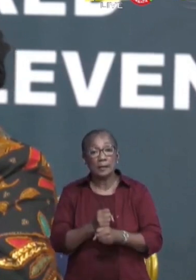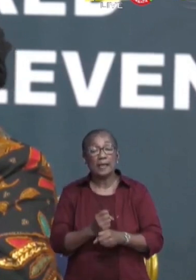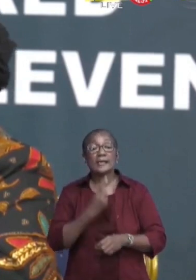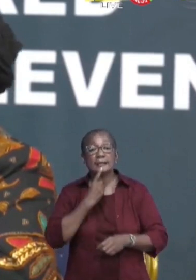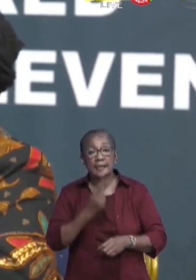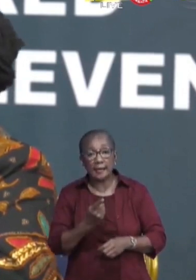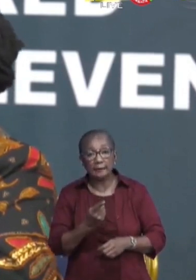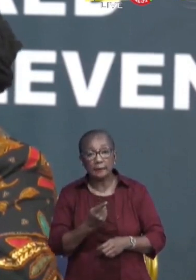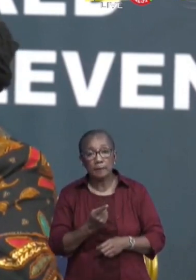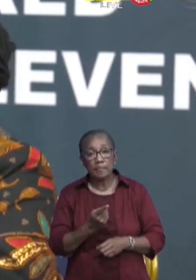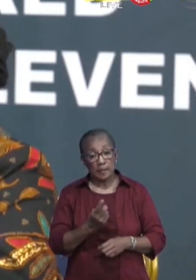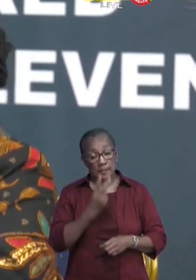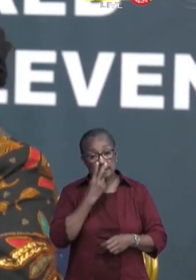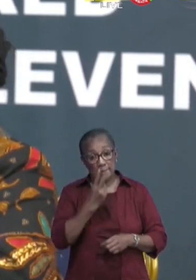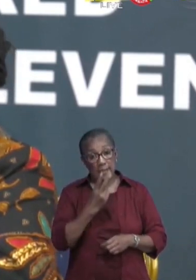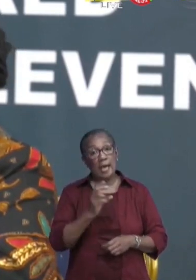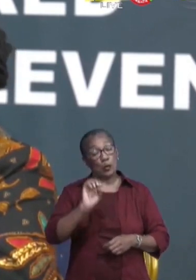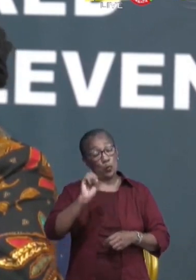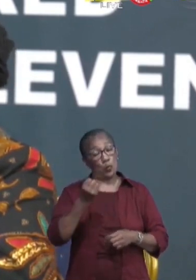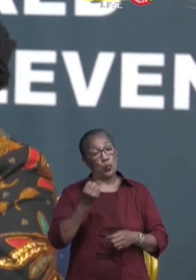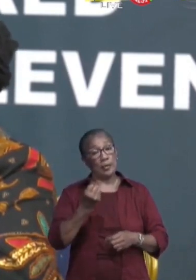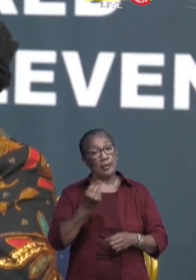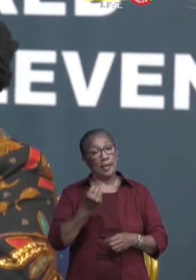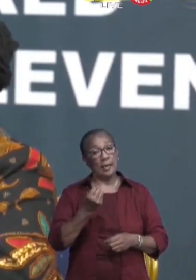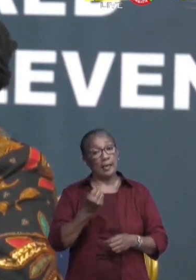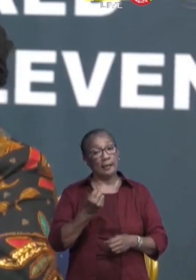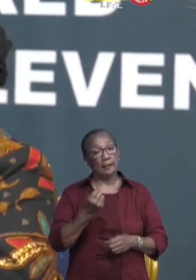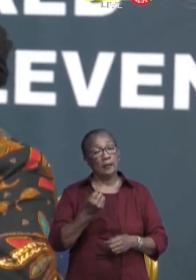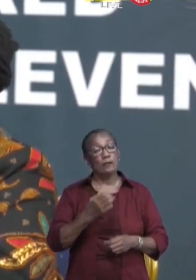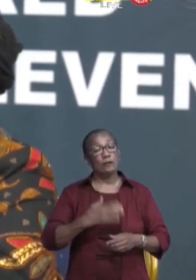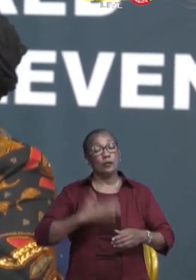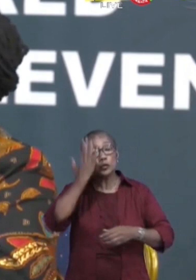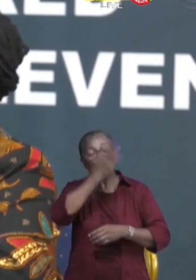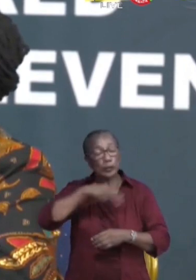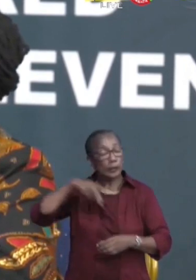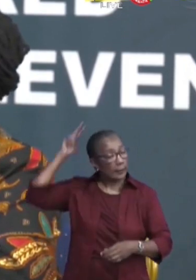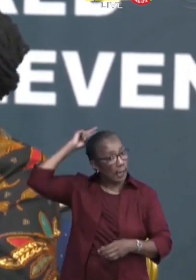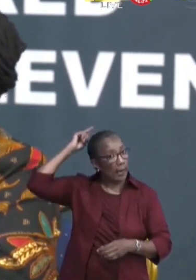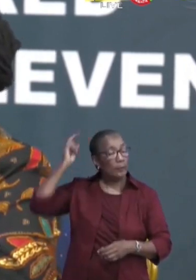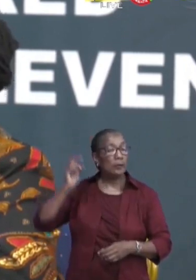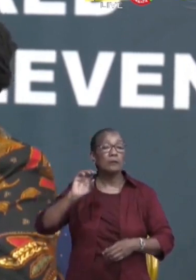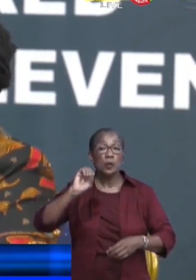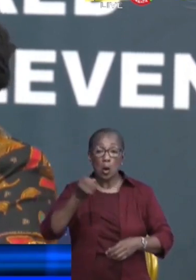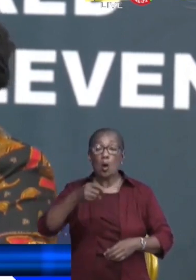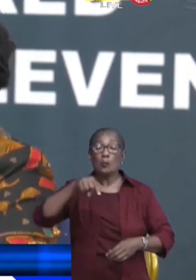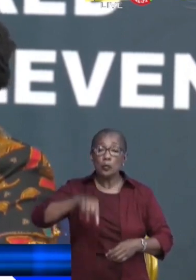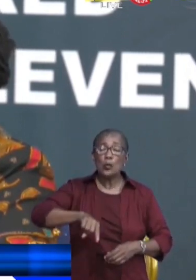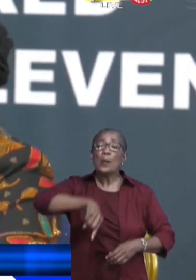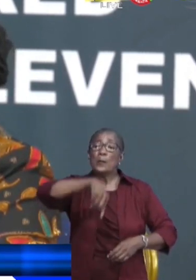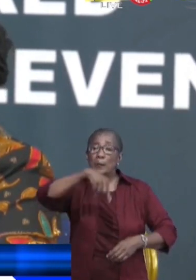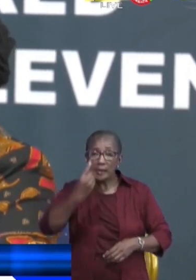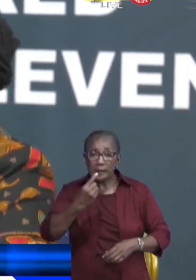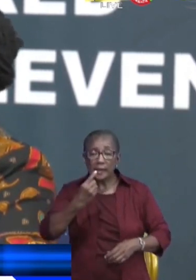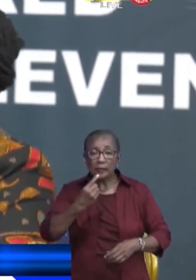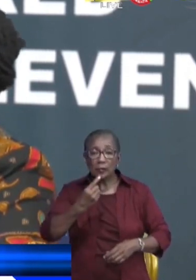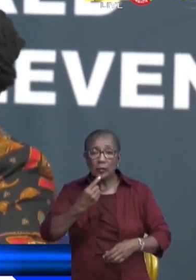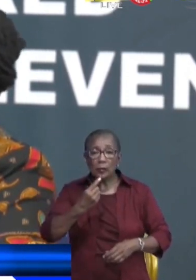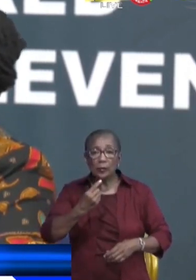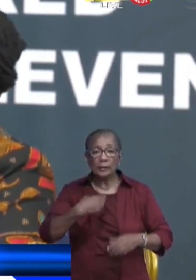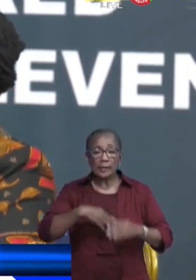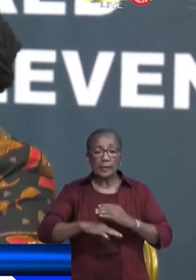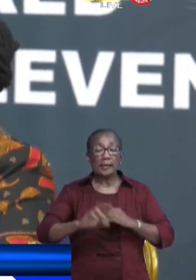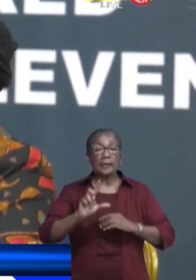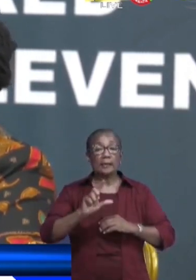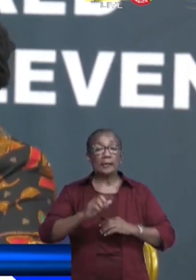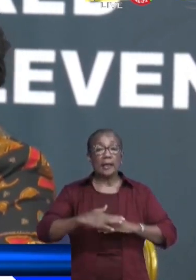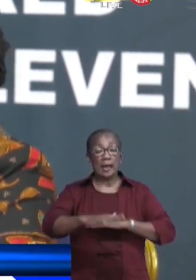dus aangaf, zie daar een mogelijkheid, een opportunity voor Suriname, om nu meer dan ooit te gaan zitten in de